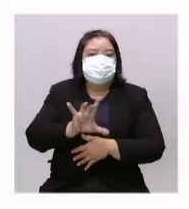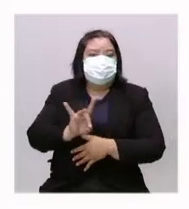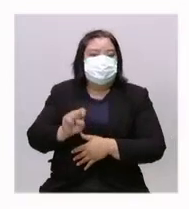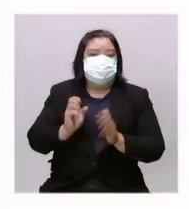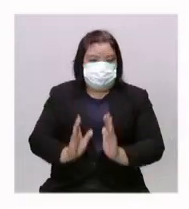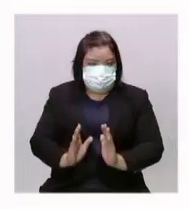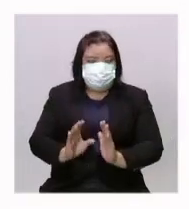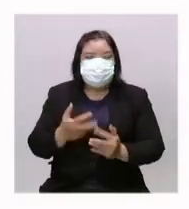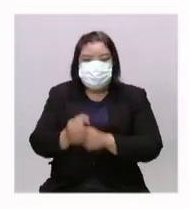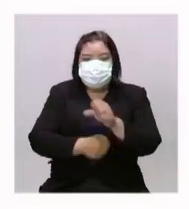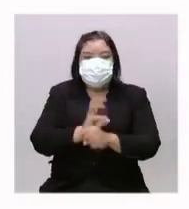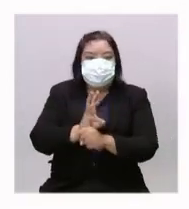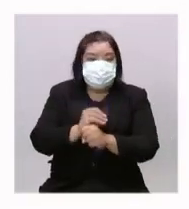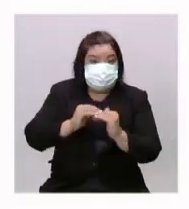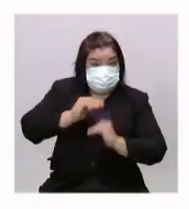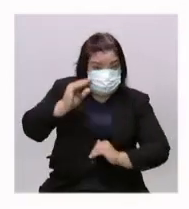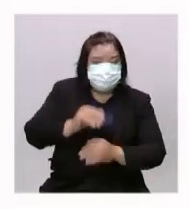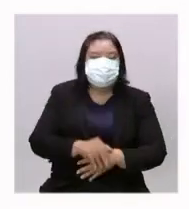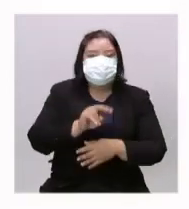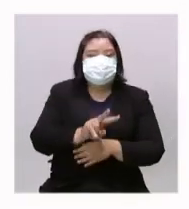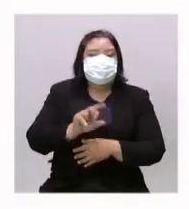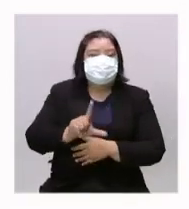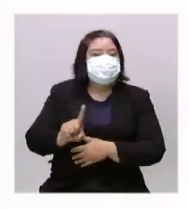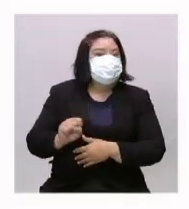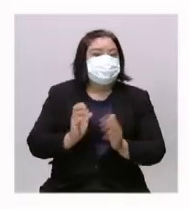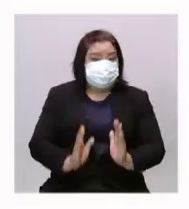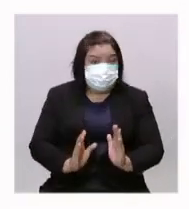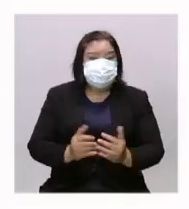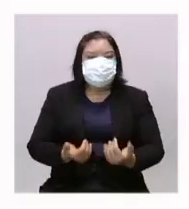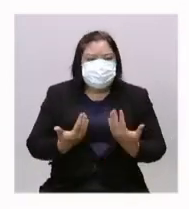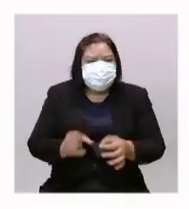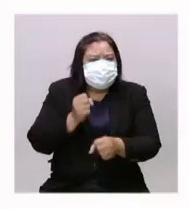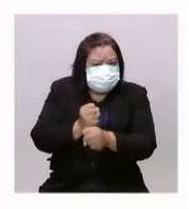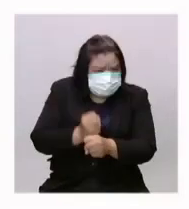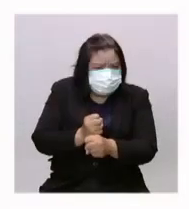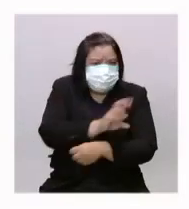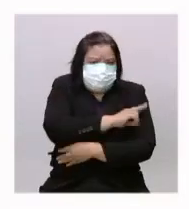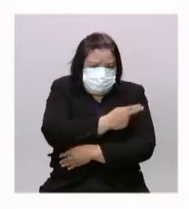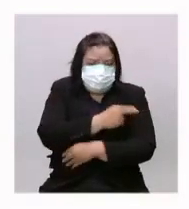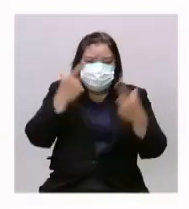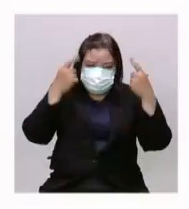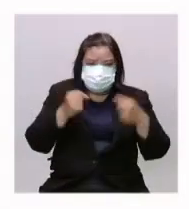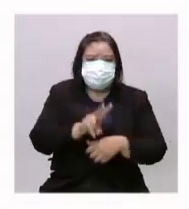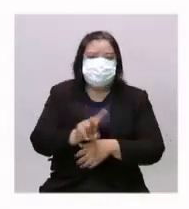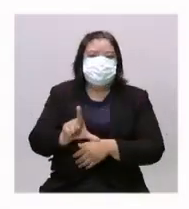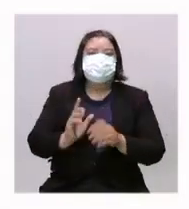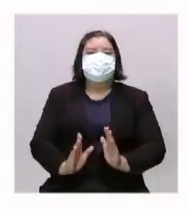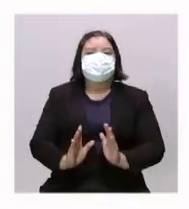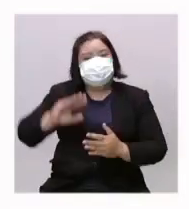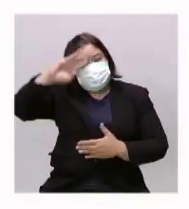ผู้มีอายุ60ปีขึ้นไป 2,100,000 คนบุคลากรทางการแพทย์ 2,000,000 คนผู้มีโรคประจ